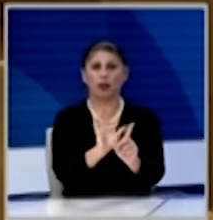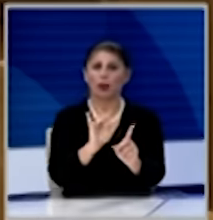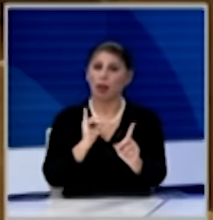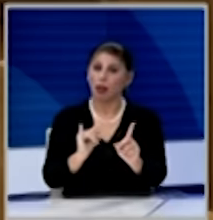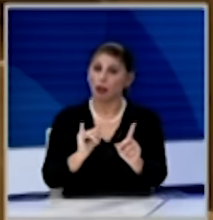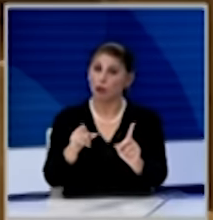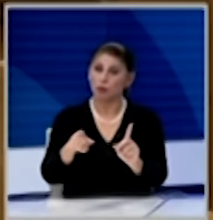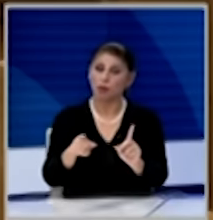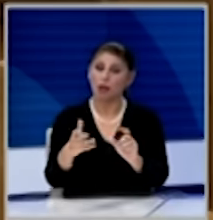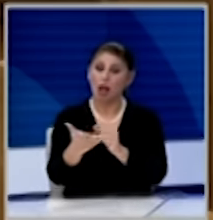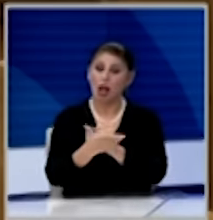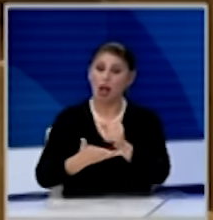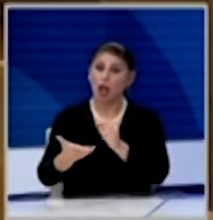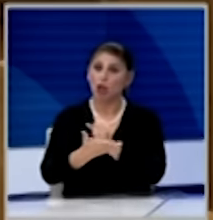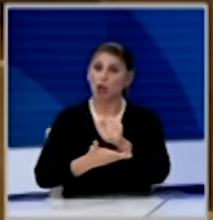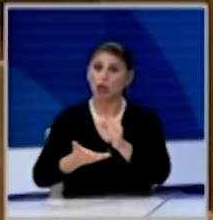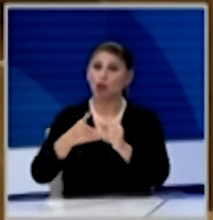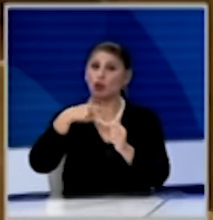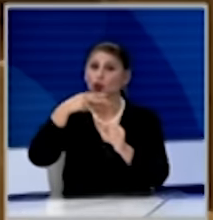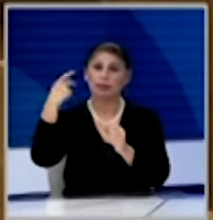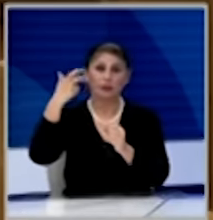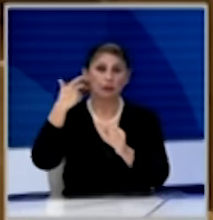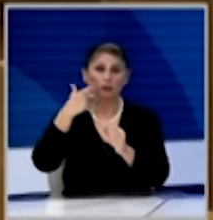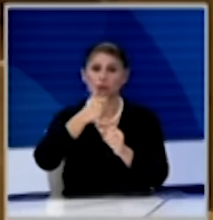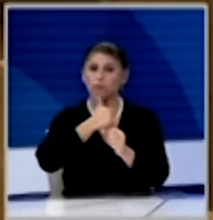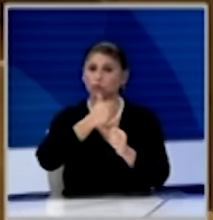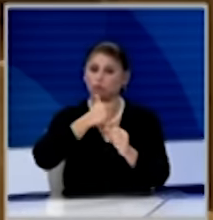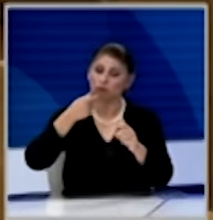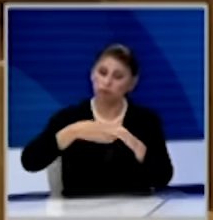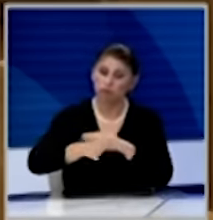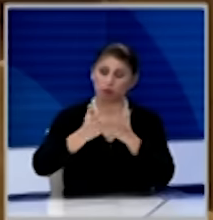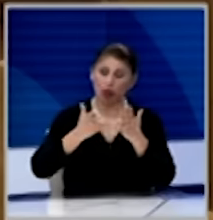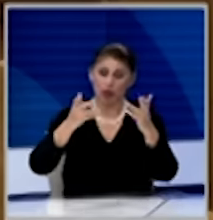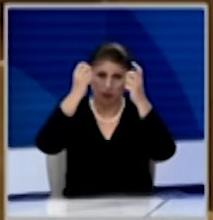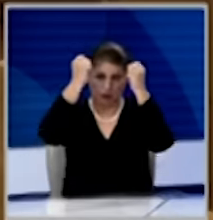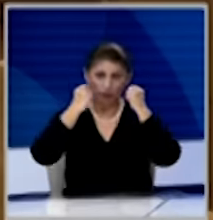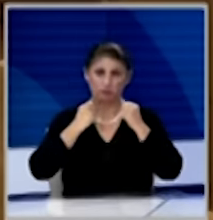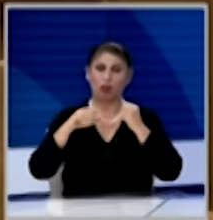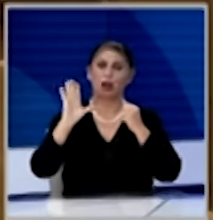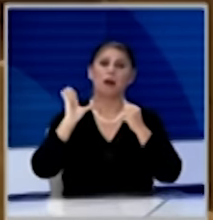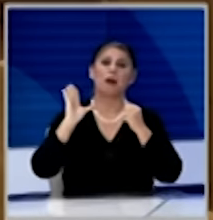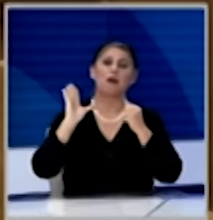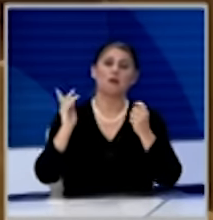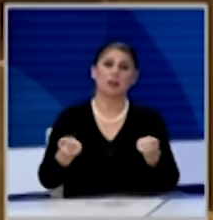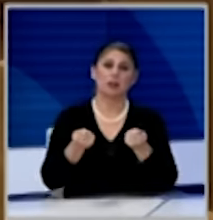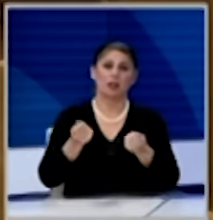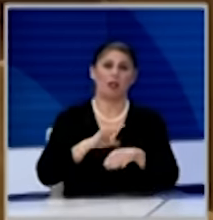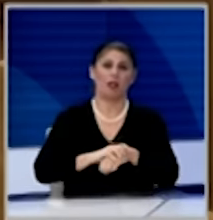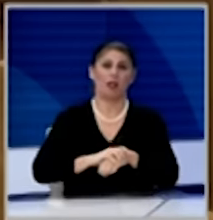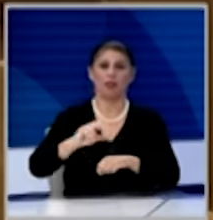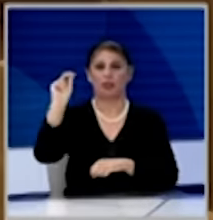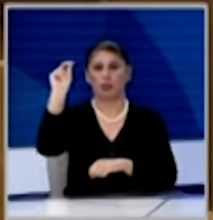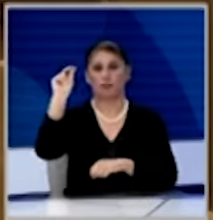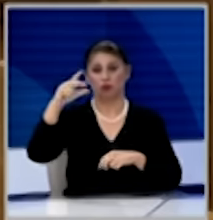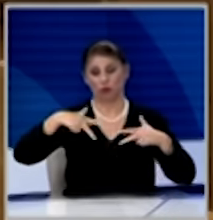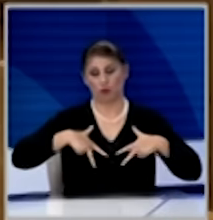ακόμη και για τους αγροτοκτηνοτρόφους οι οποίοι έχουν υποστεί μεγάλες ζημιές δεν υλοποιήσαμε τη δέσμευση των